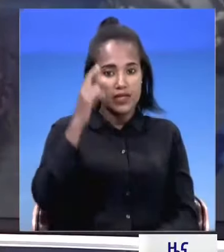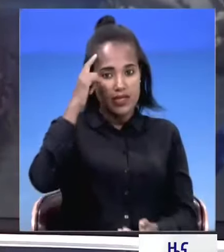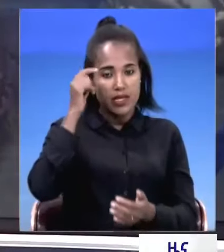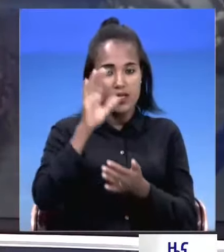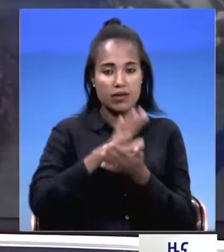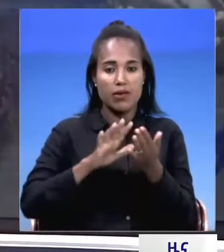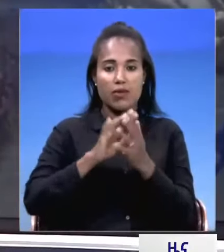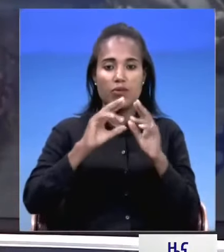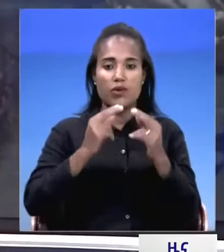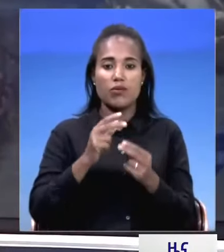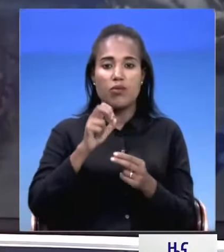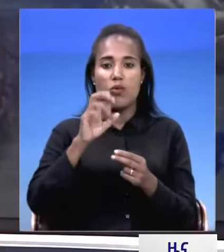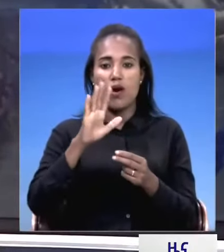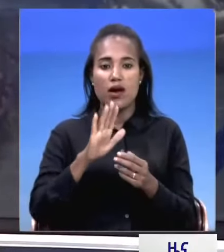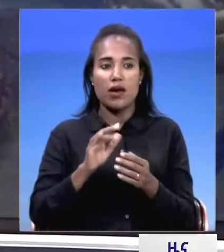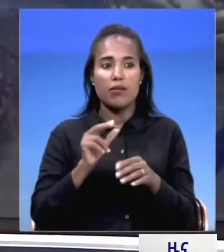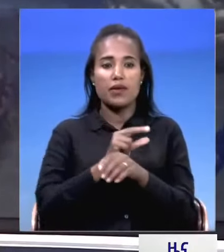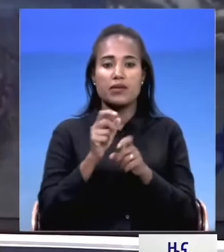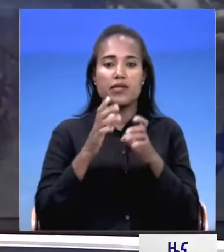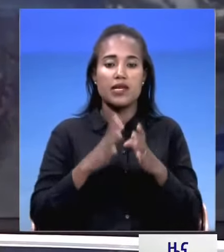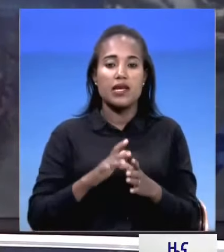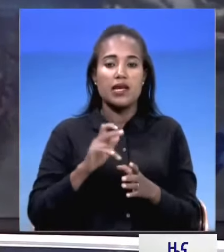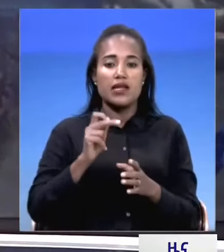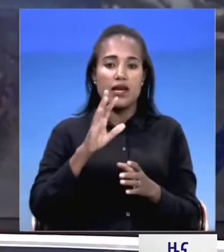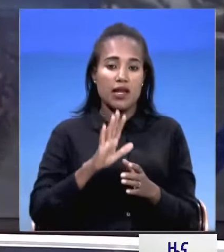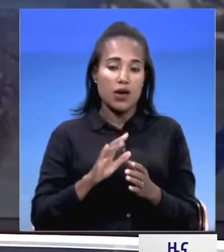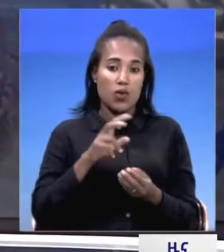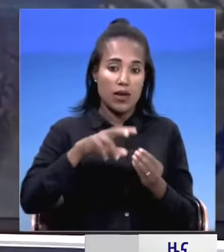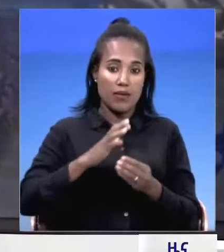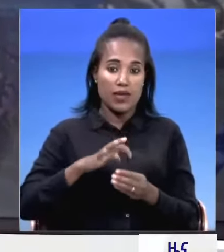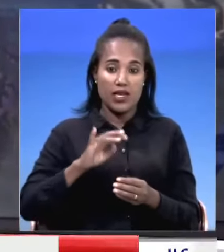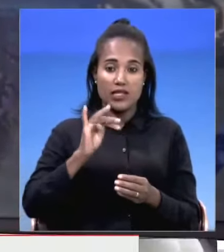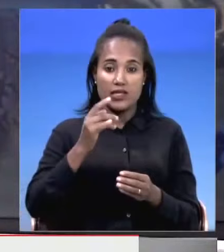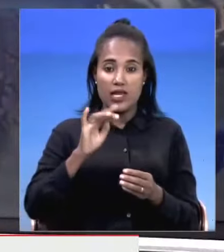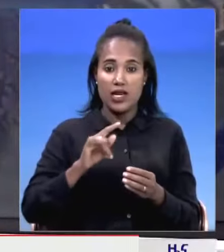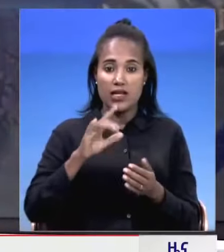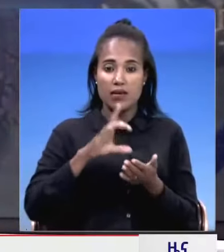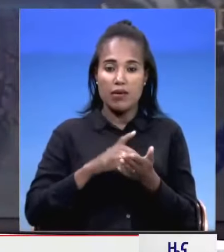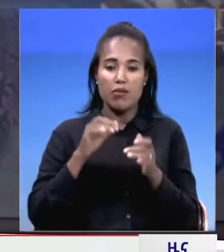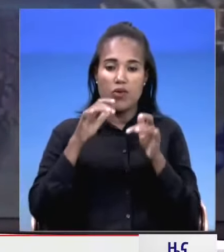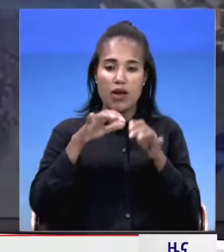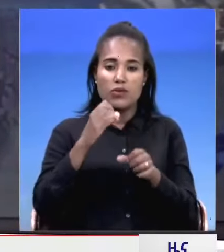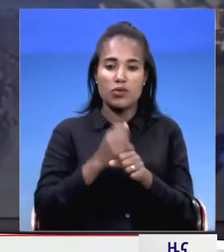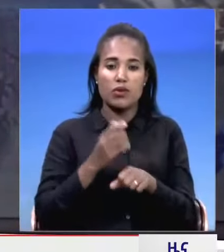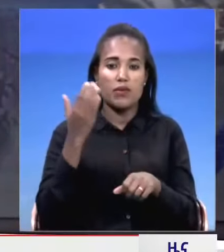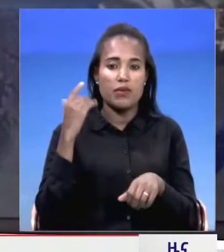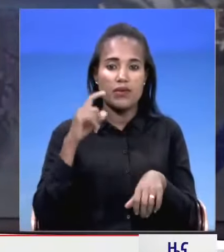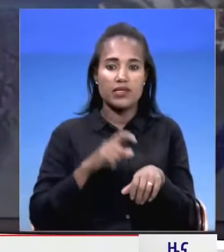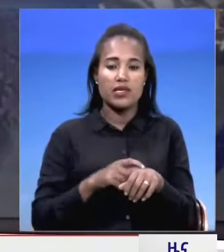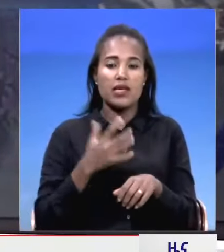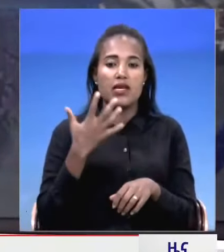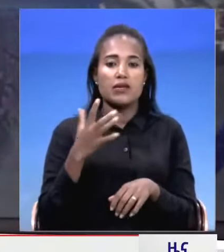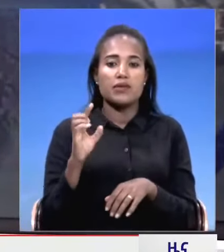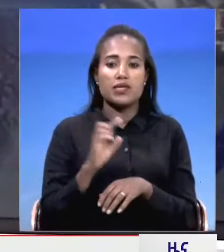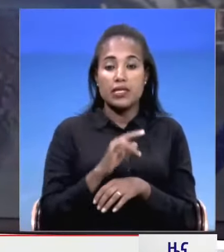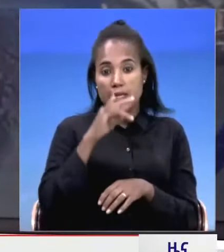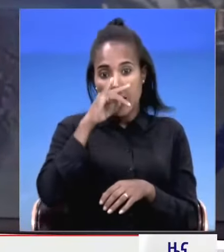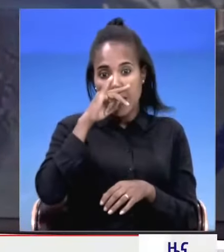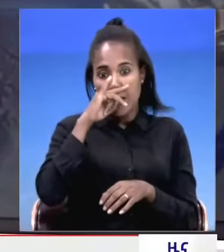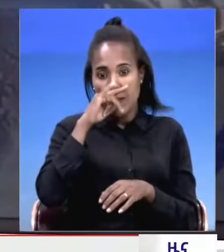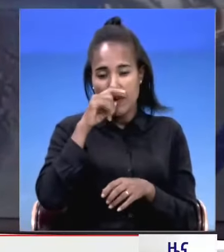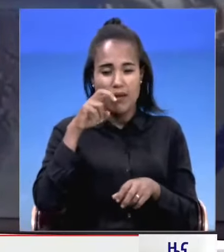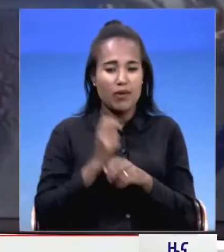አሸባሪ ቡድን በዋግህምራ ብሔረሰብ አስተዳደር ደህና ወረዳ የምትገኘውን ጭላ ከተማን በወረራ ይዘው በነበረበት ወቅት የ15 ቀን ህፃንን